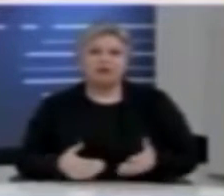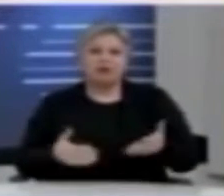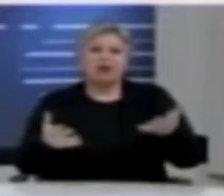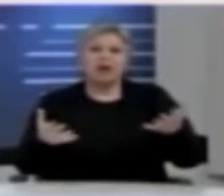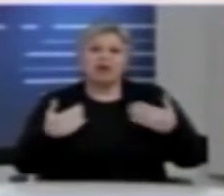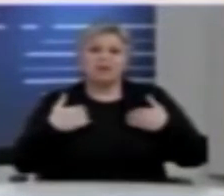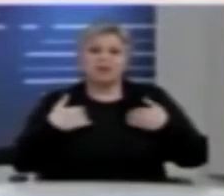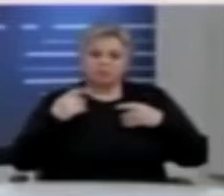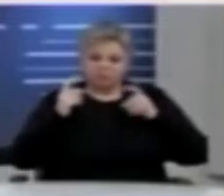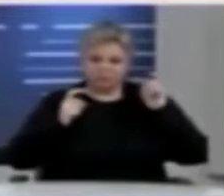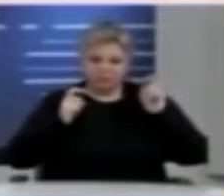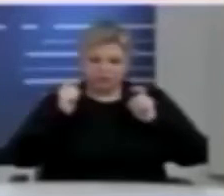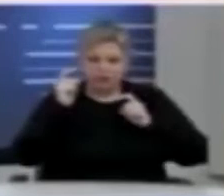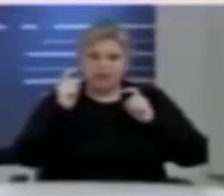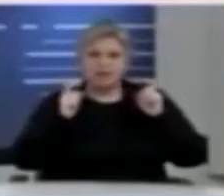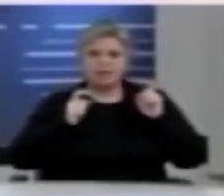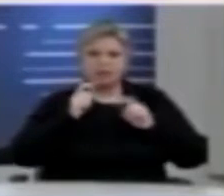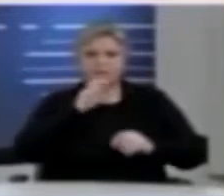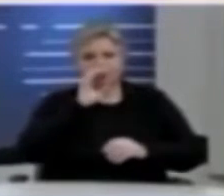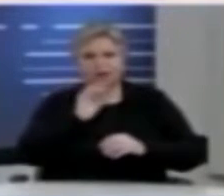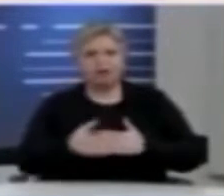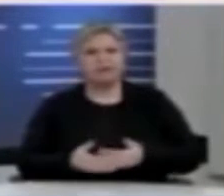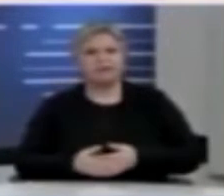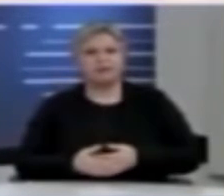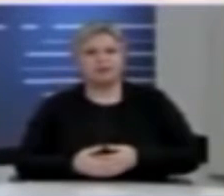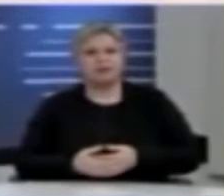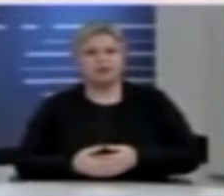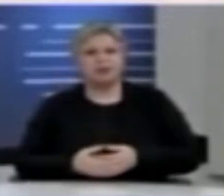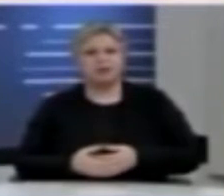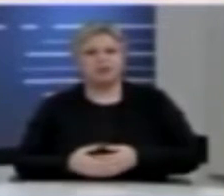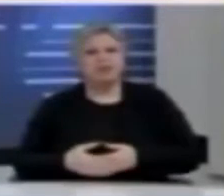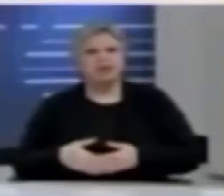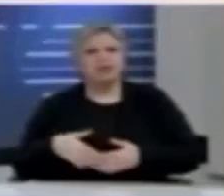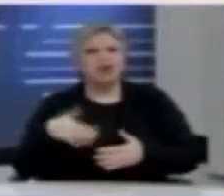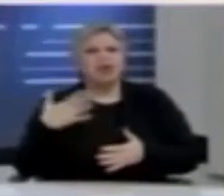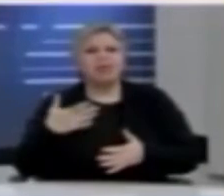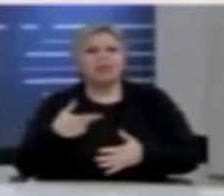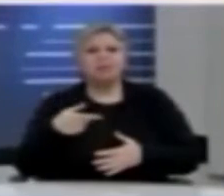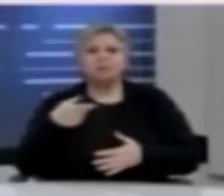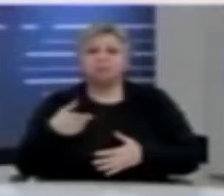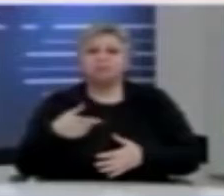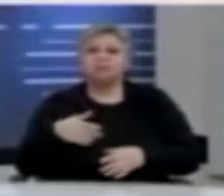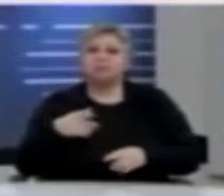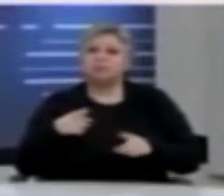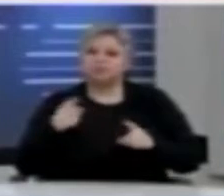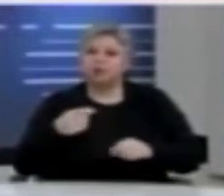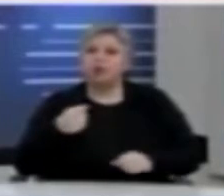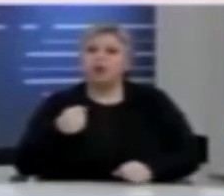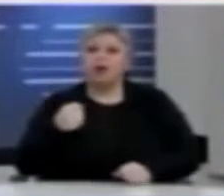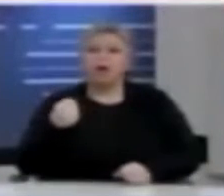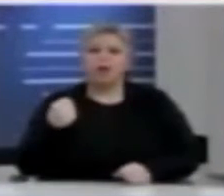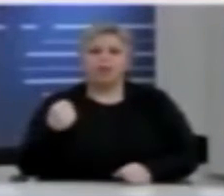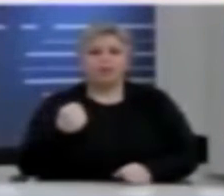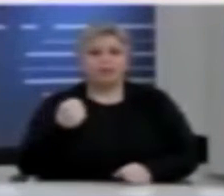τι σχέση μπορεί να έχουν ιδανική πρόθυμη ακροδεξιοί, και